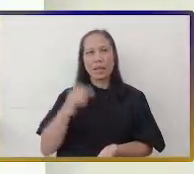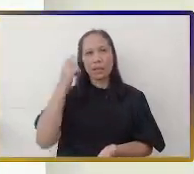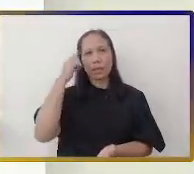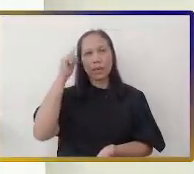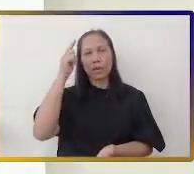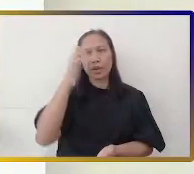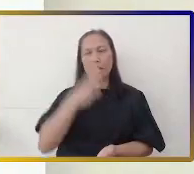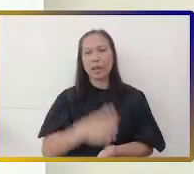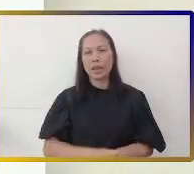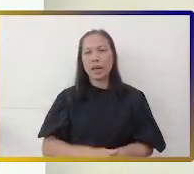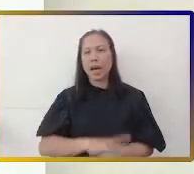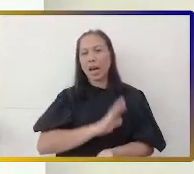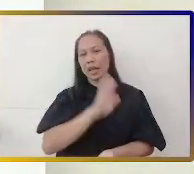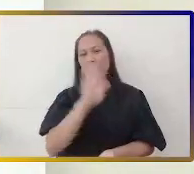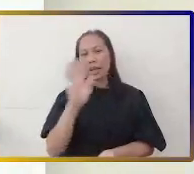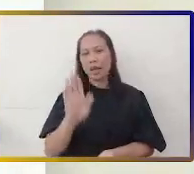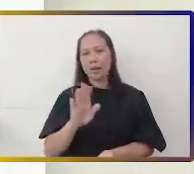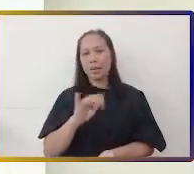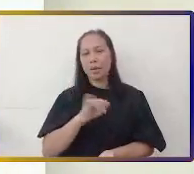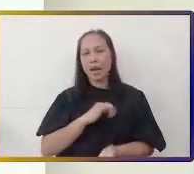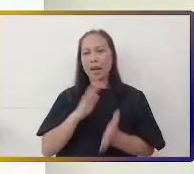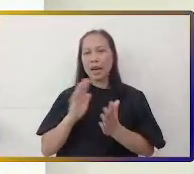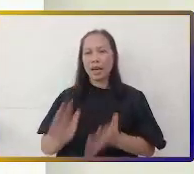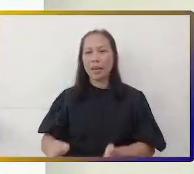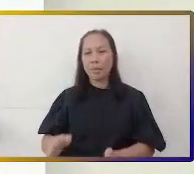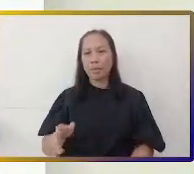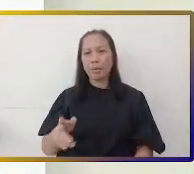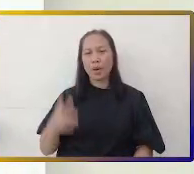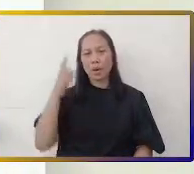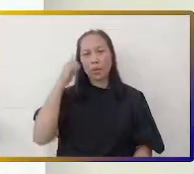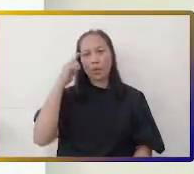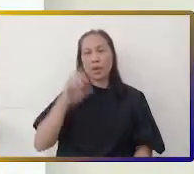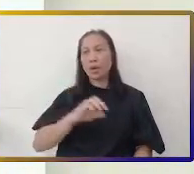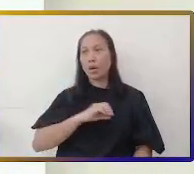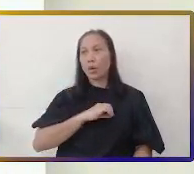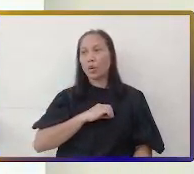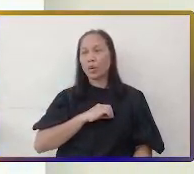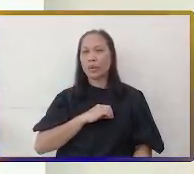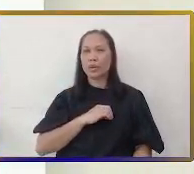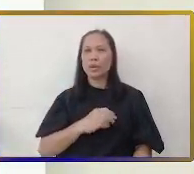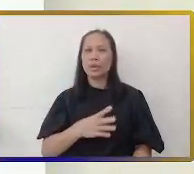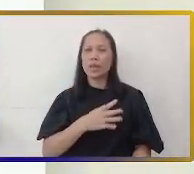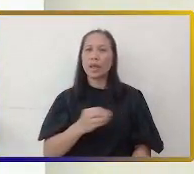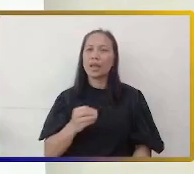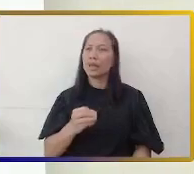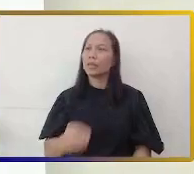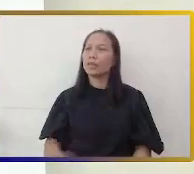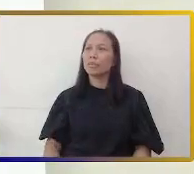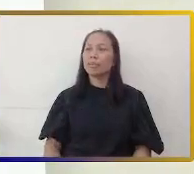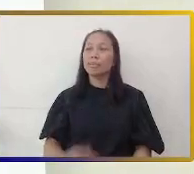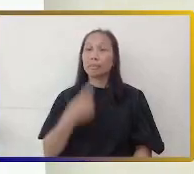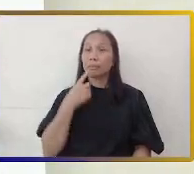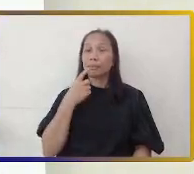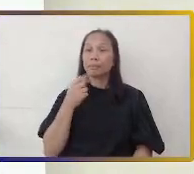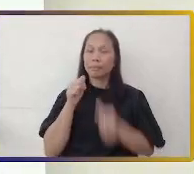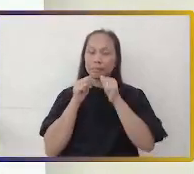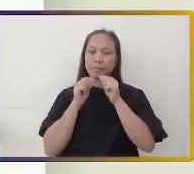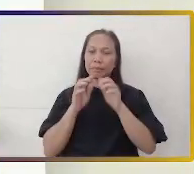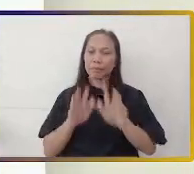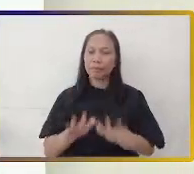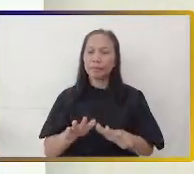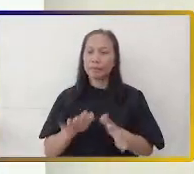akong ititira sa akin para mabuo yon and Alam niyo po ba yung blessing na gusto